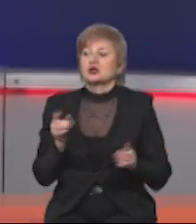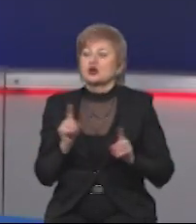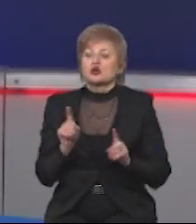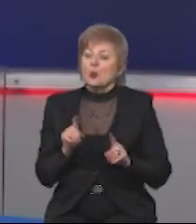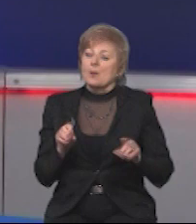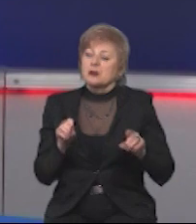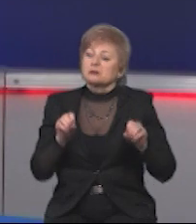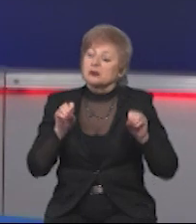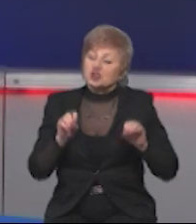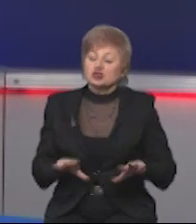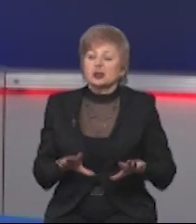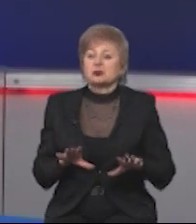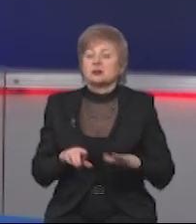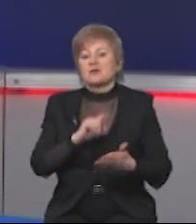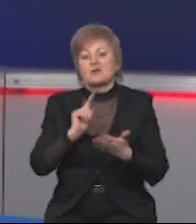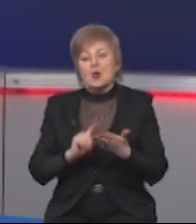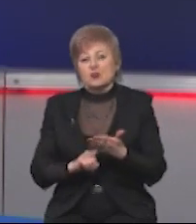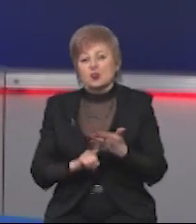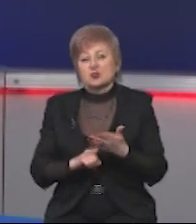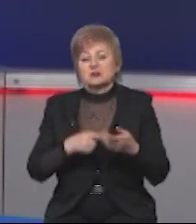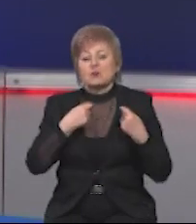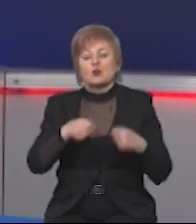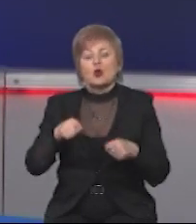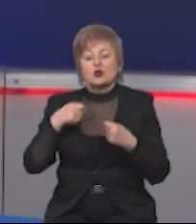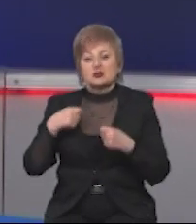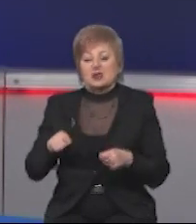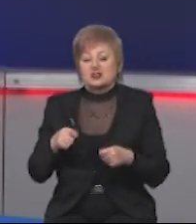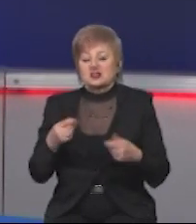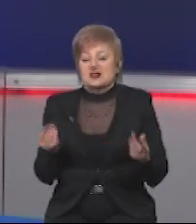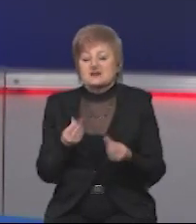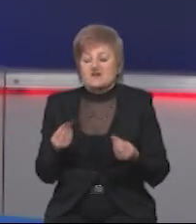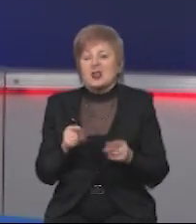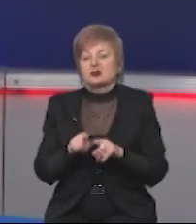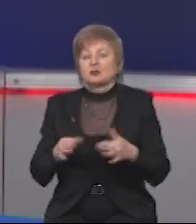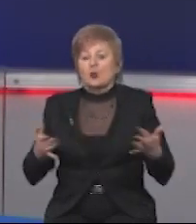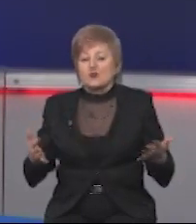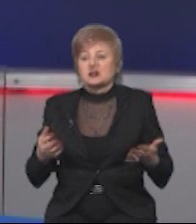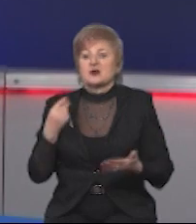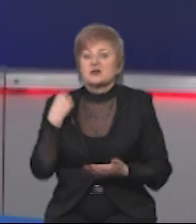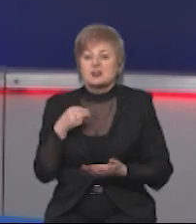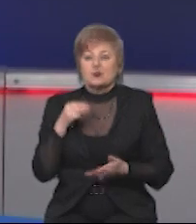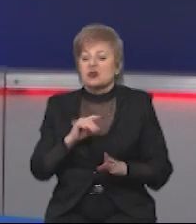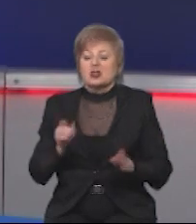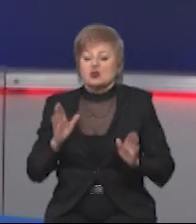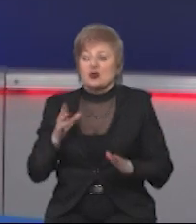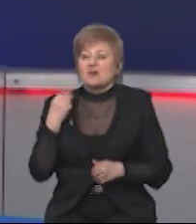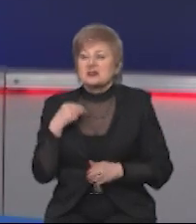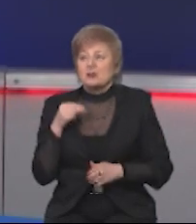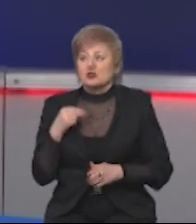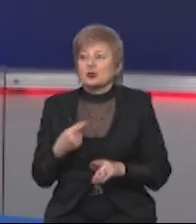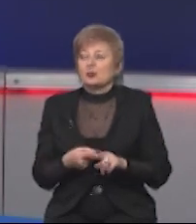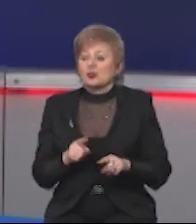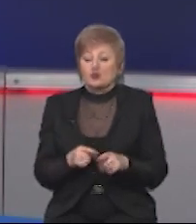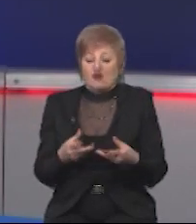ж таки вирішити питання з реалізацією сезонних овочів у Запоріжжі, і не тільки у Запоріжжі, тому що